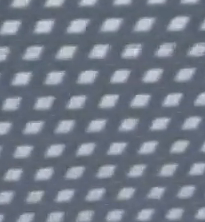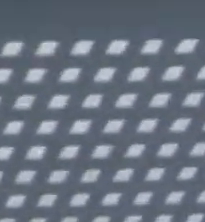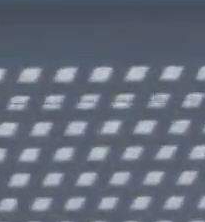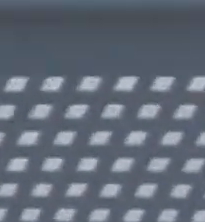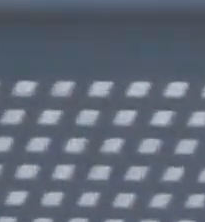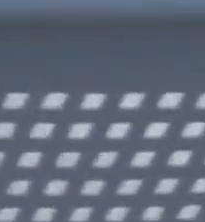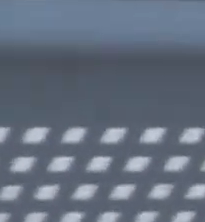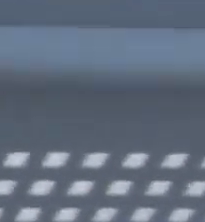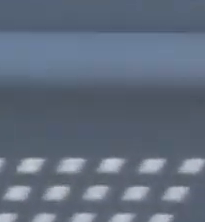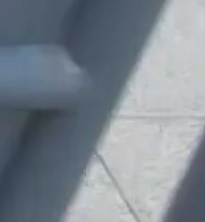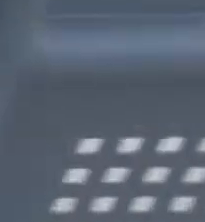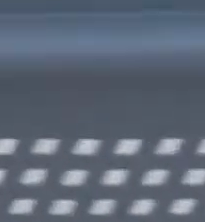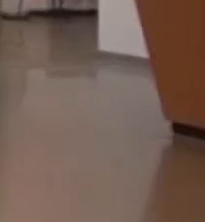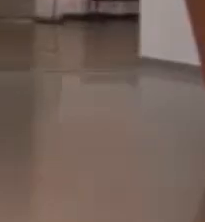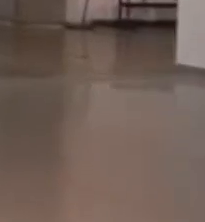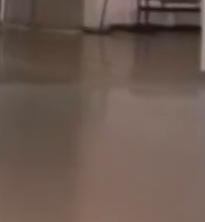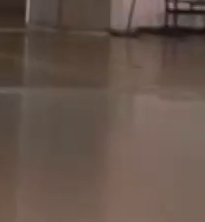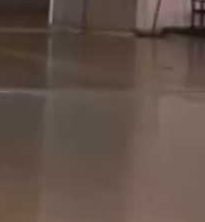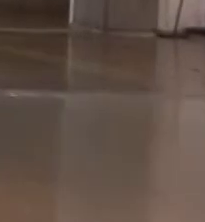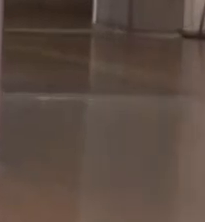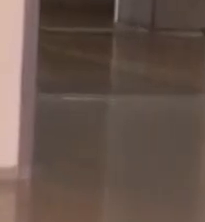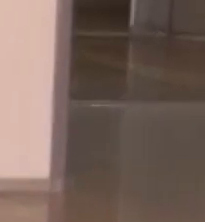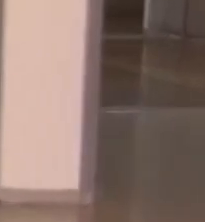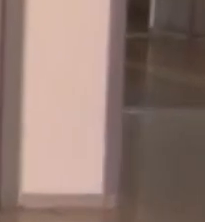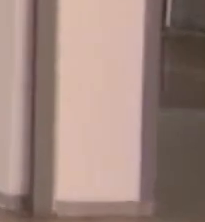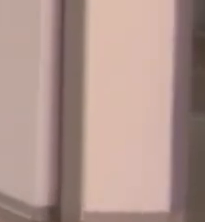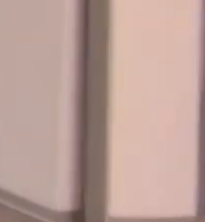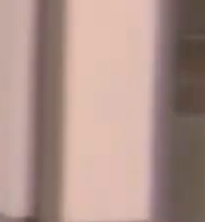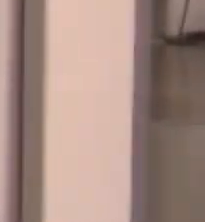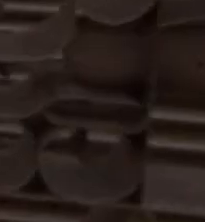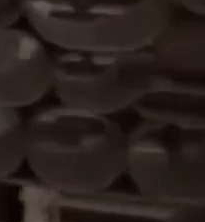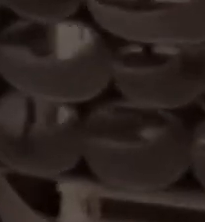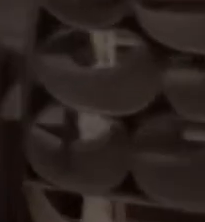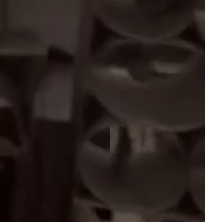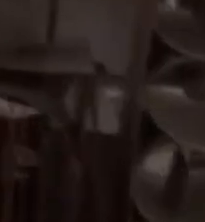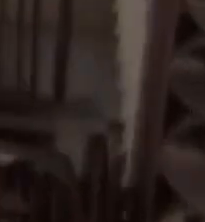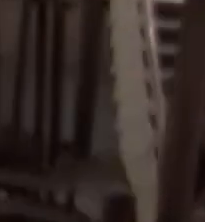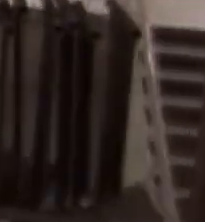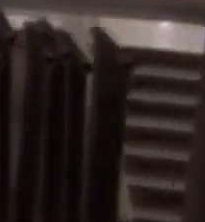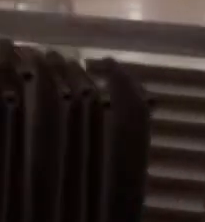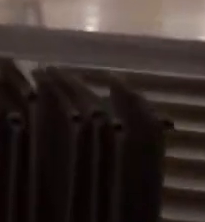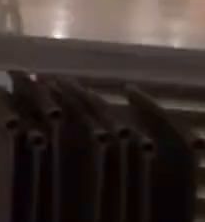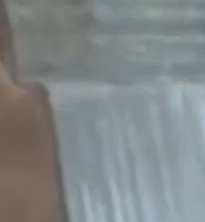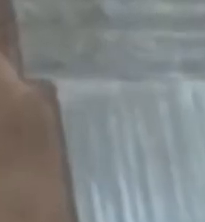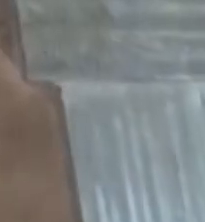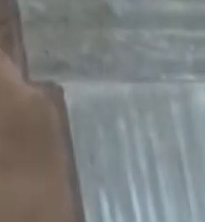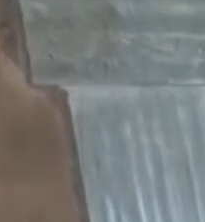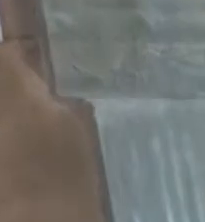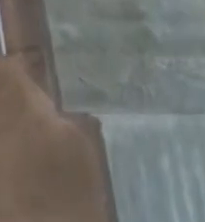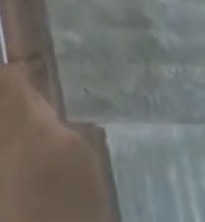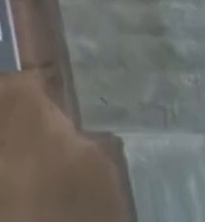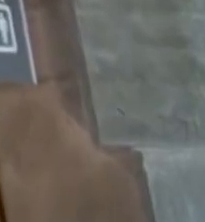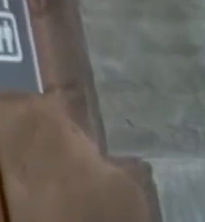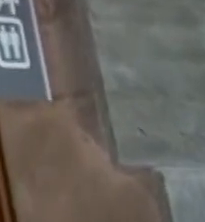משפט קהילתיים החלו לפעול בישראל משנת 2014 במטרה לצמצם את תופעת הפשיעה החוזרת. זאת על ידי שיקום